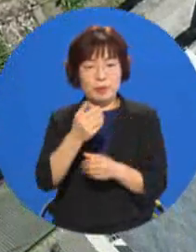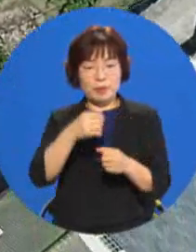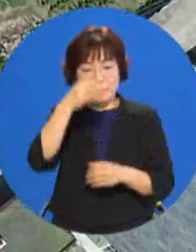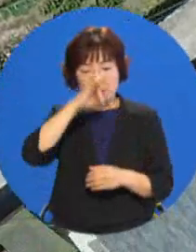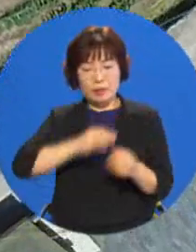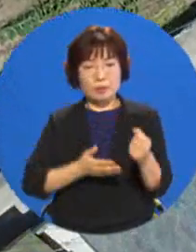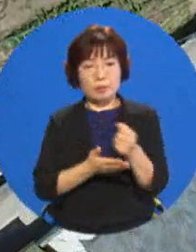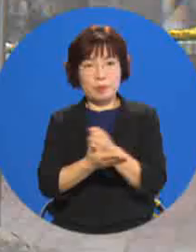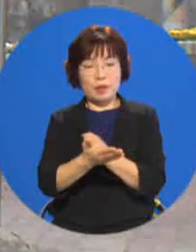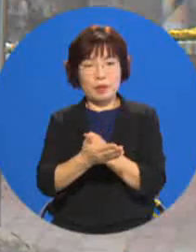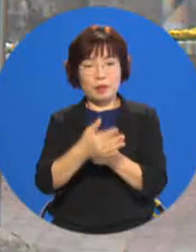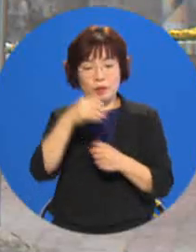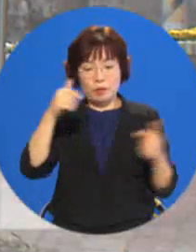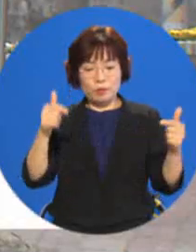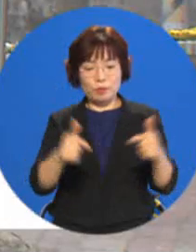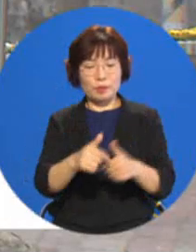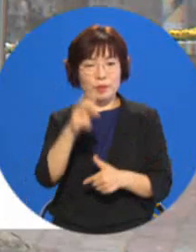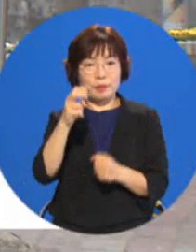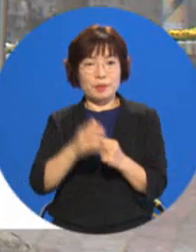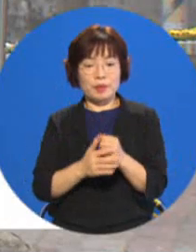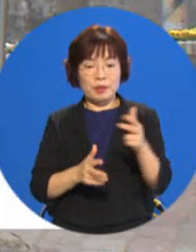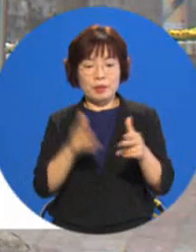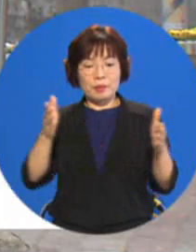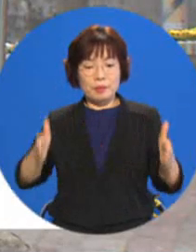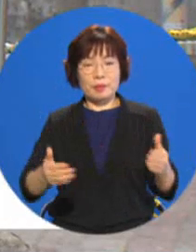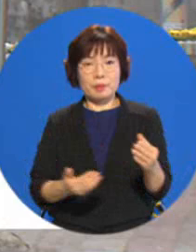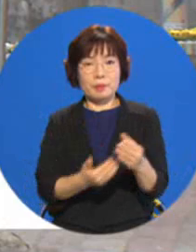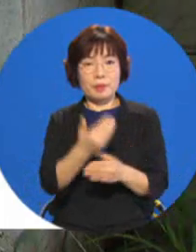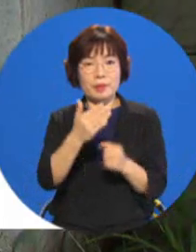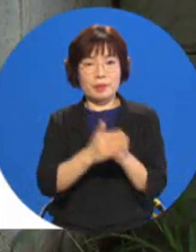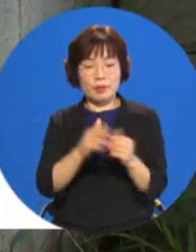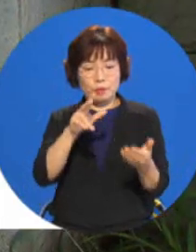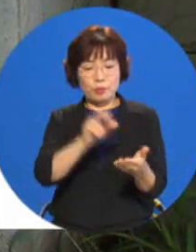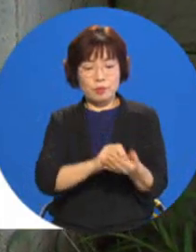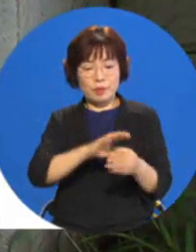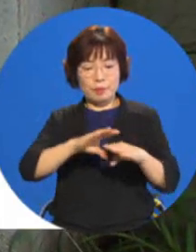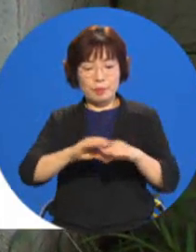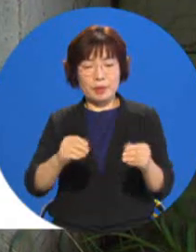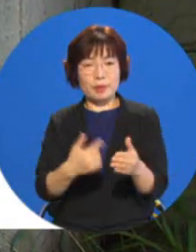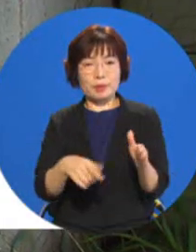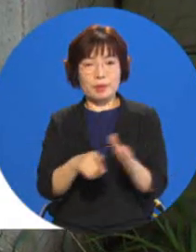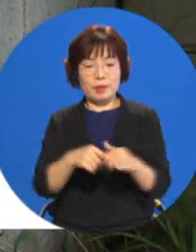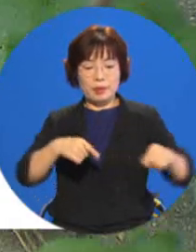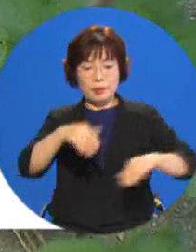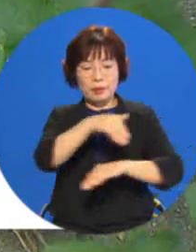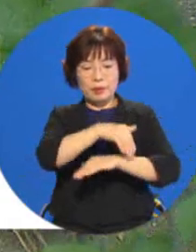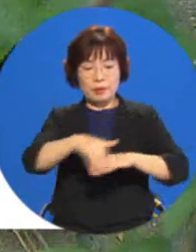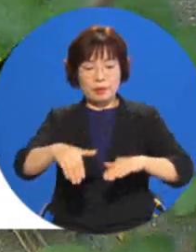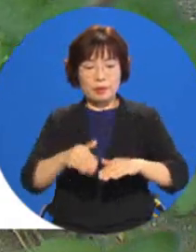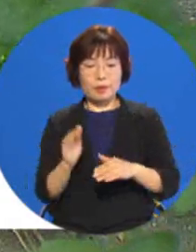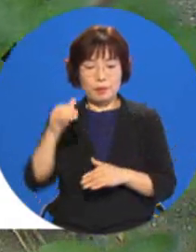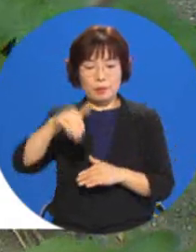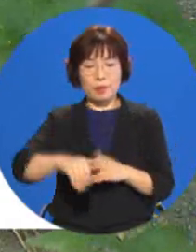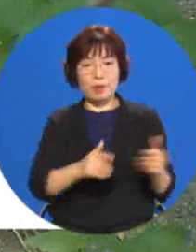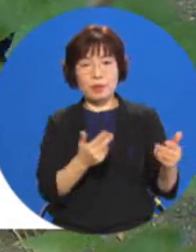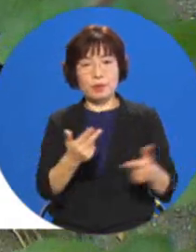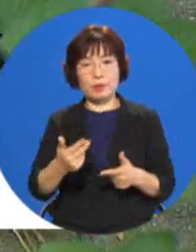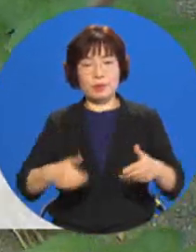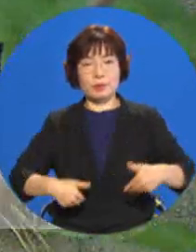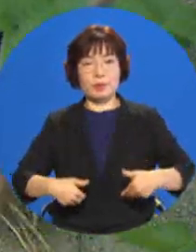때문입니다. 이에 따라 사업기가 발생할 수 있는 이해관계를 해결하기 위해 정책적 완급 조절도 요구되고